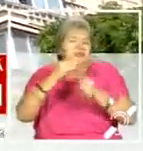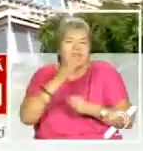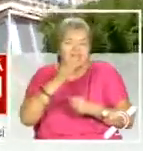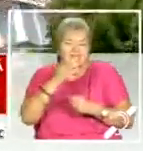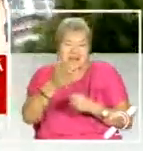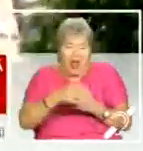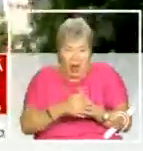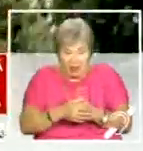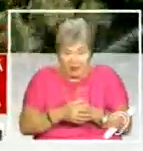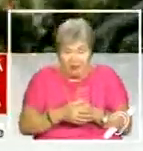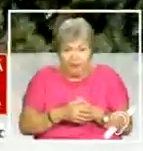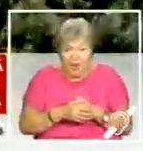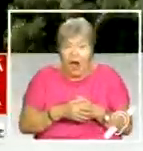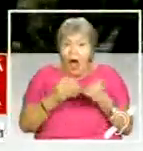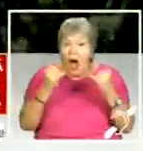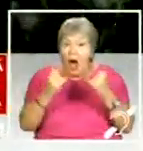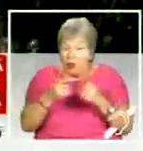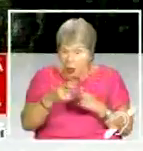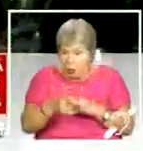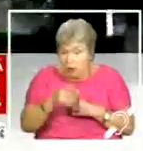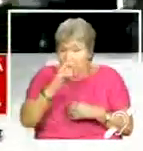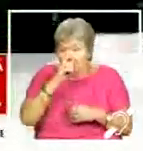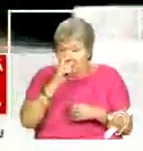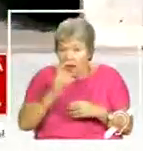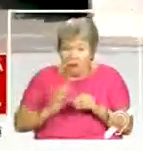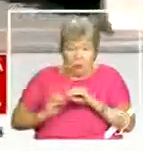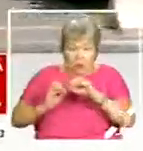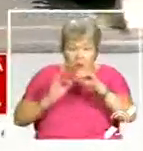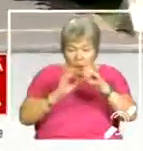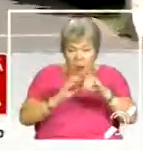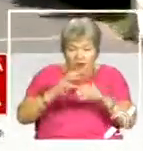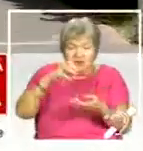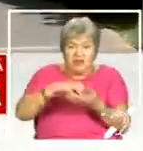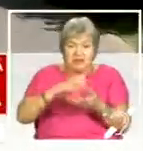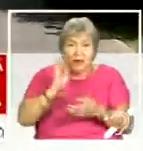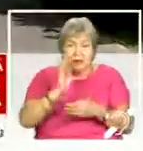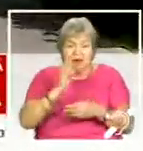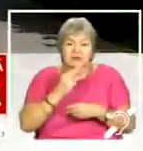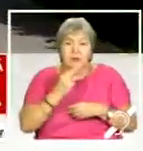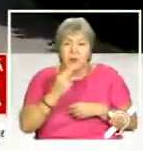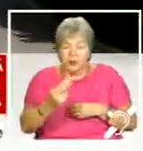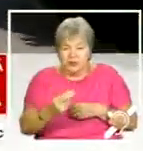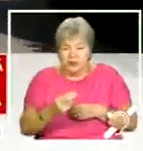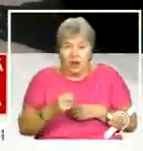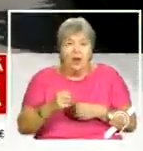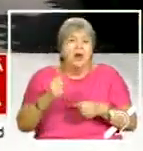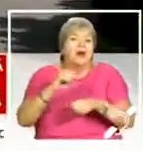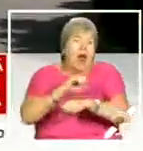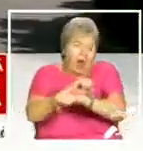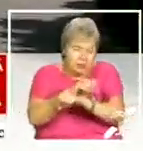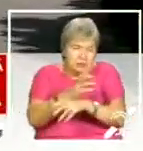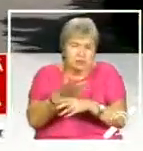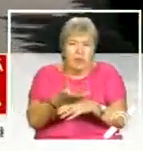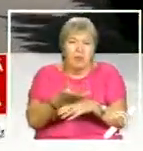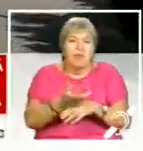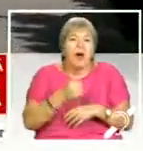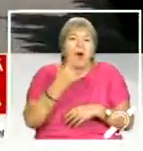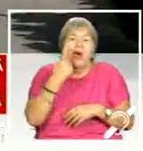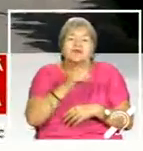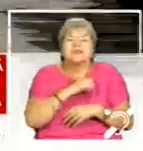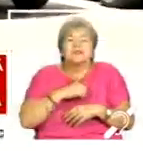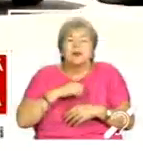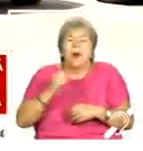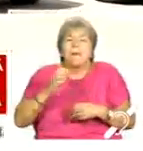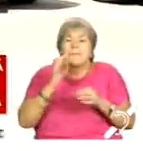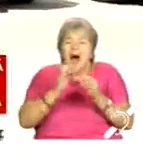din capitală. În prezent, bărbatul este dus la secția 14, a fost imobilizat foarte repede. Practic, singura pagubă